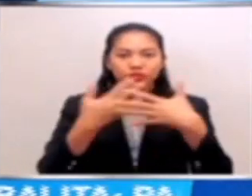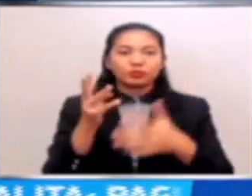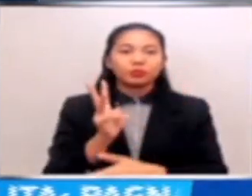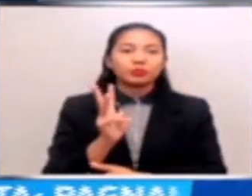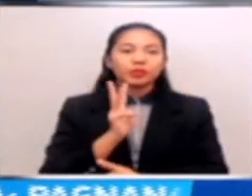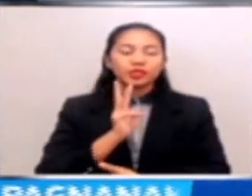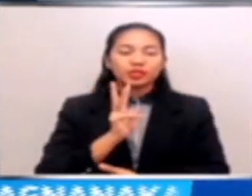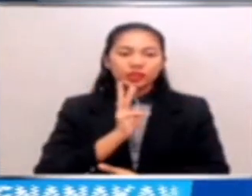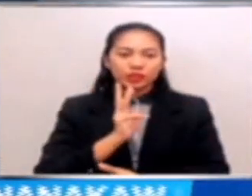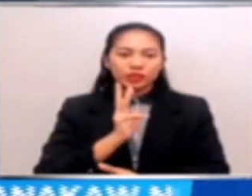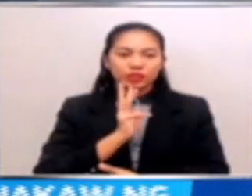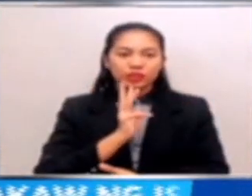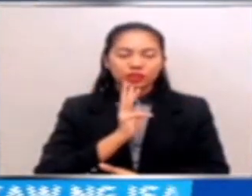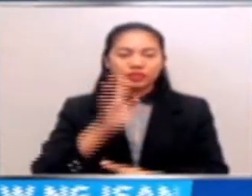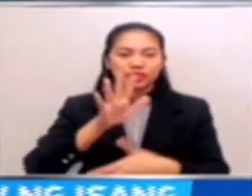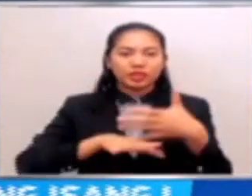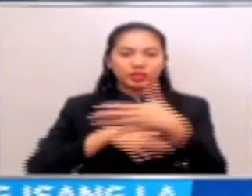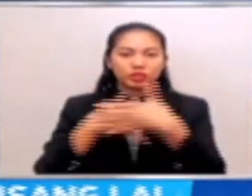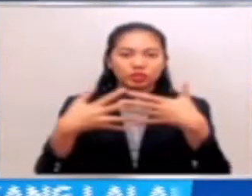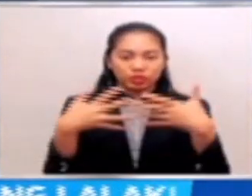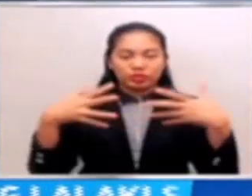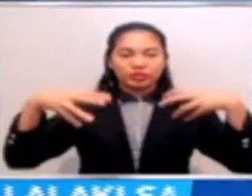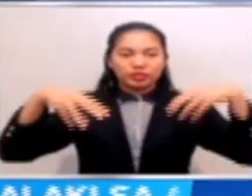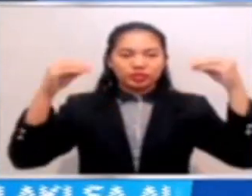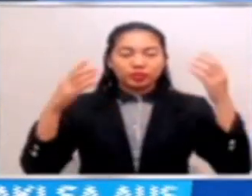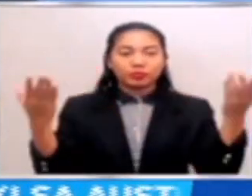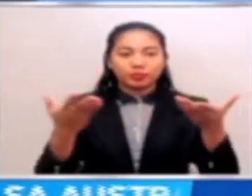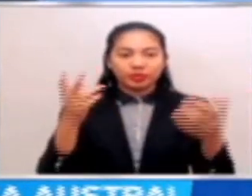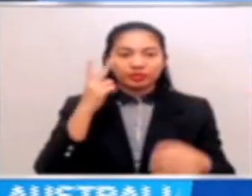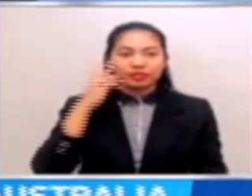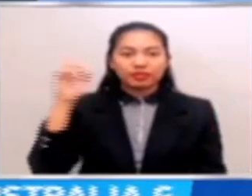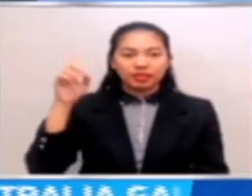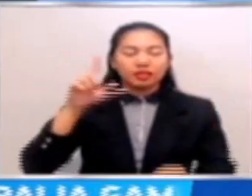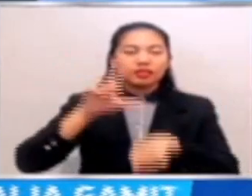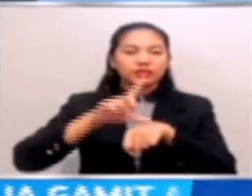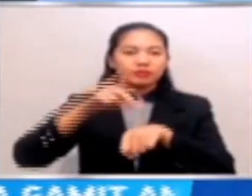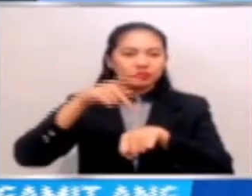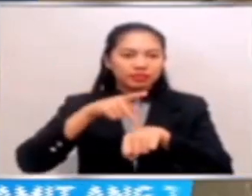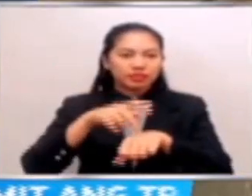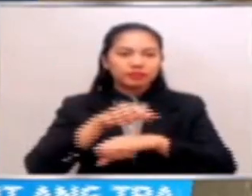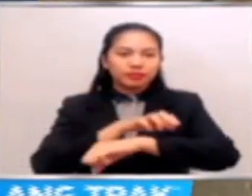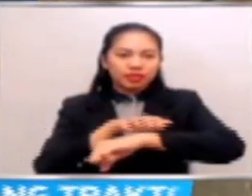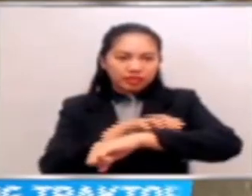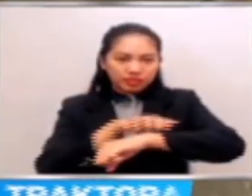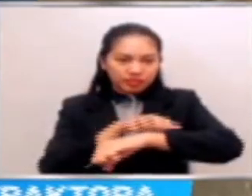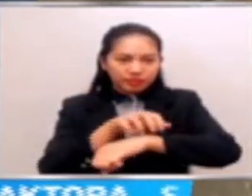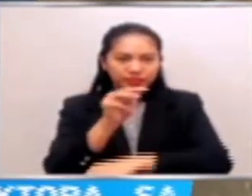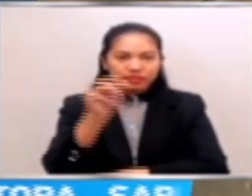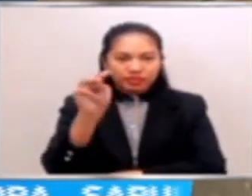ilang barangay sa Las Piñas, Makati, Maynila, Paranaque at Pasay.